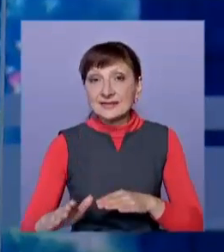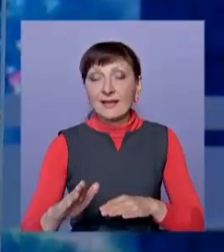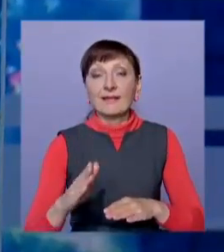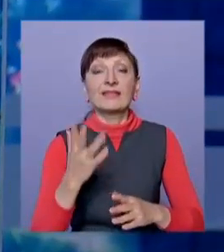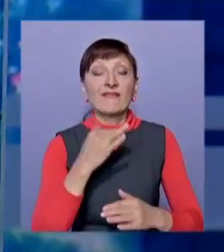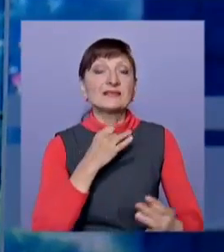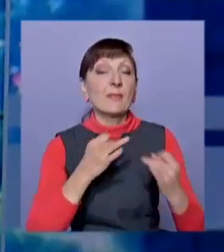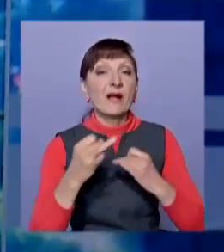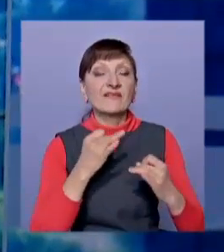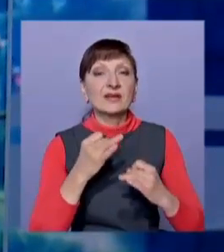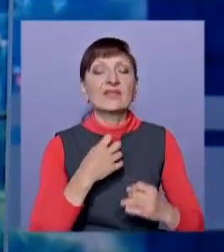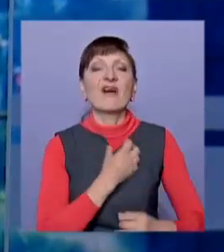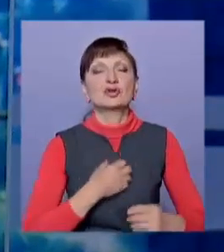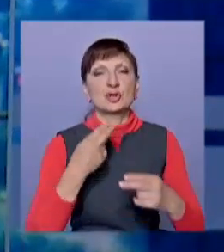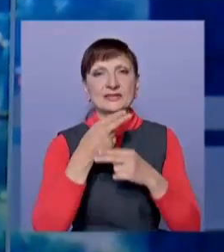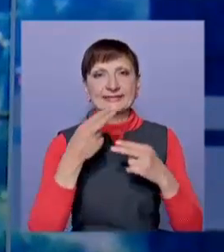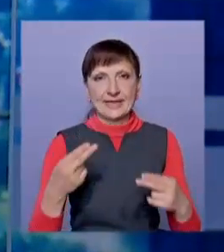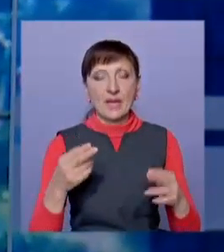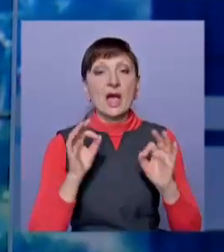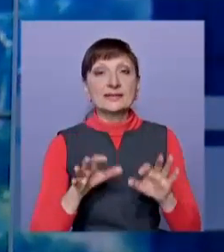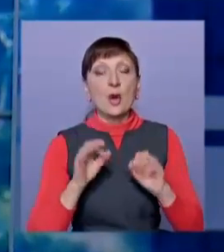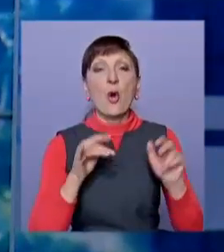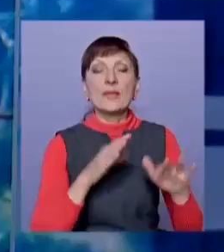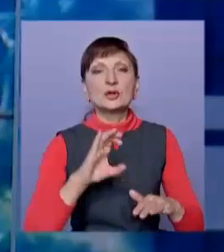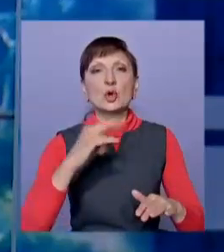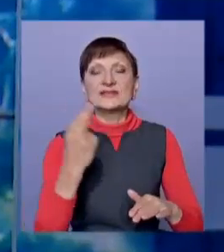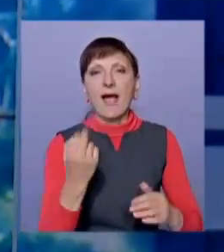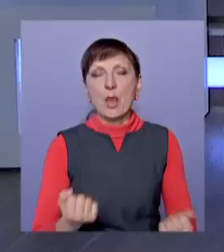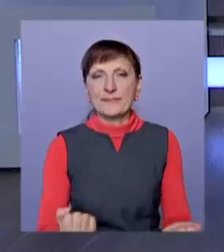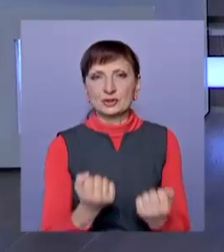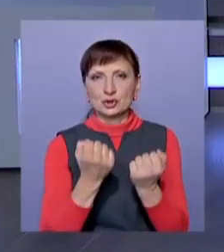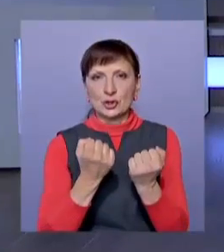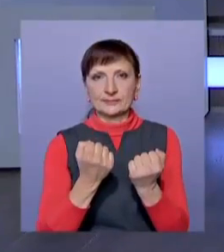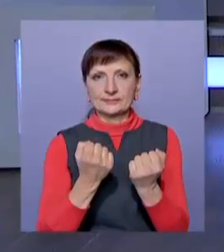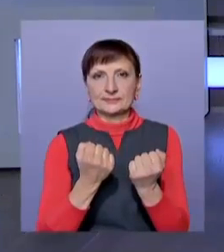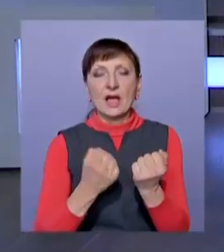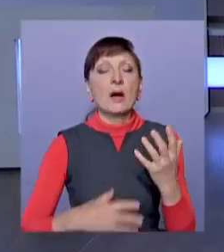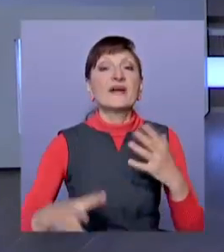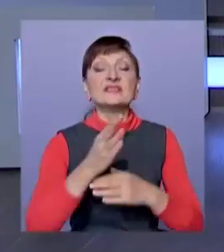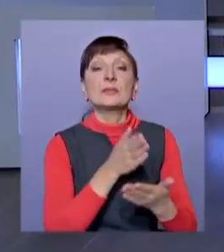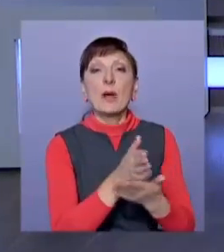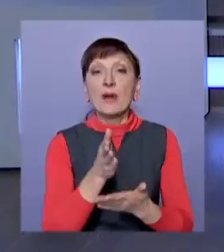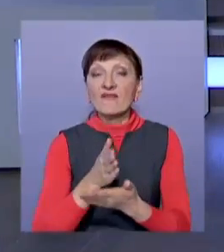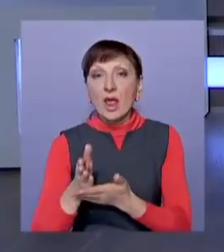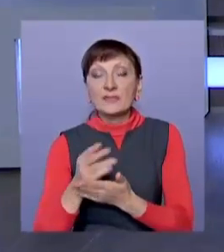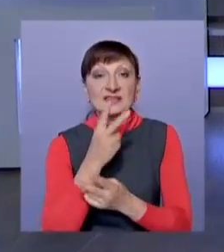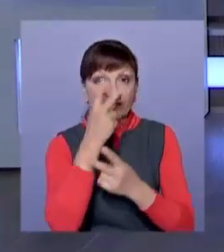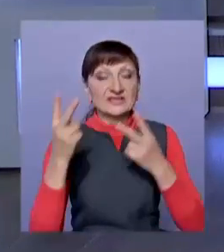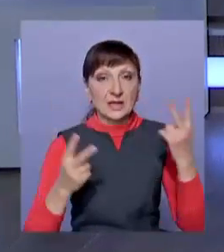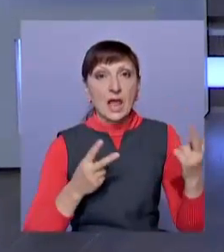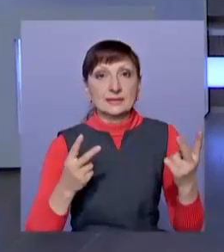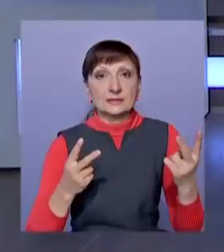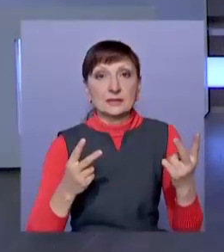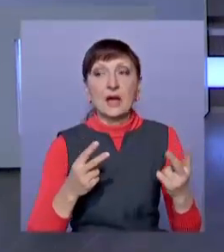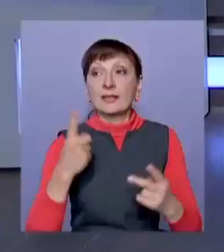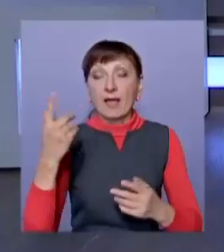остановиться на важнейшей теме – рассказать о мерах социальной поддержки. По всем направлениям, если вы взглянете